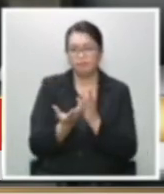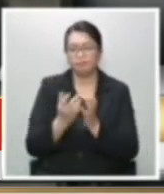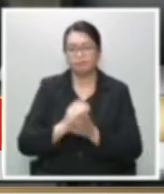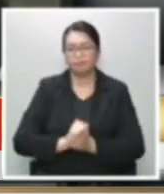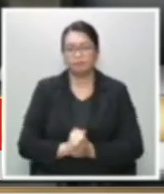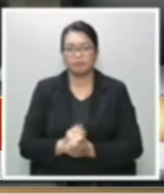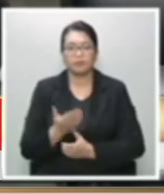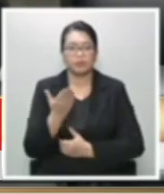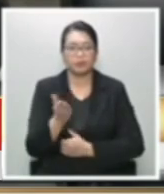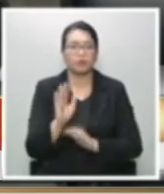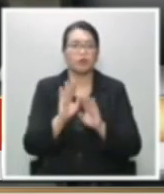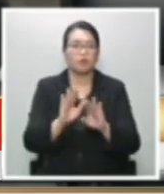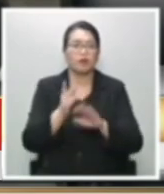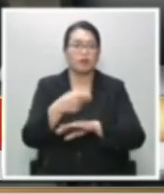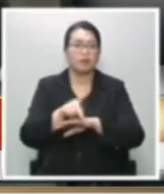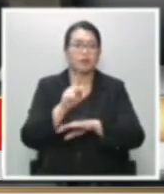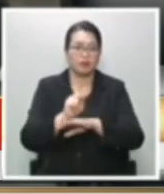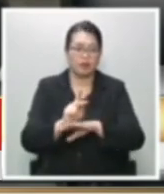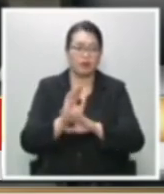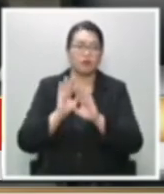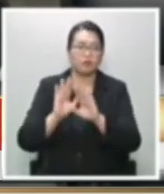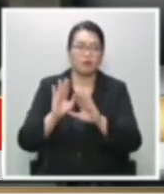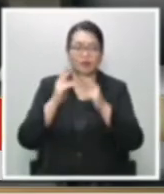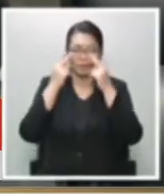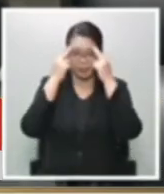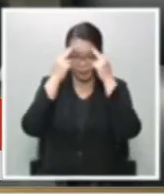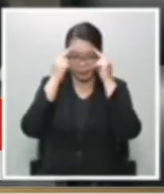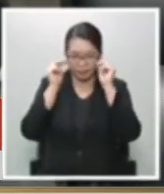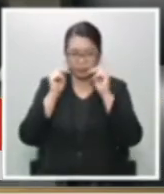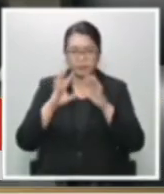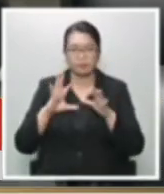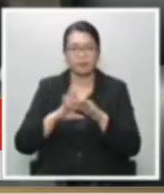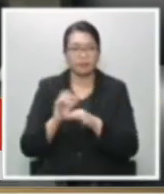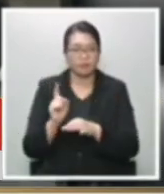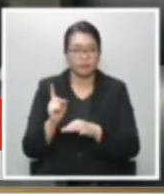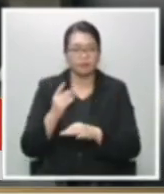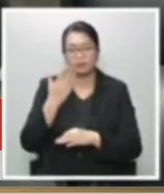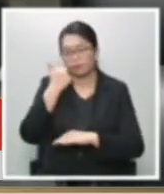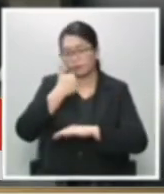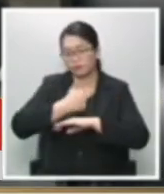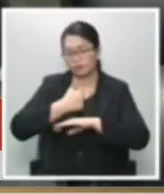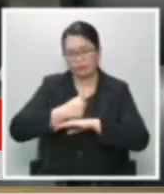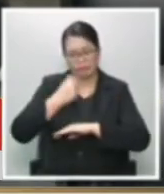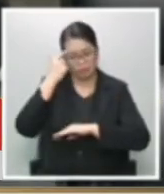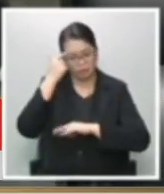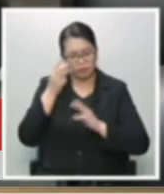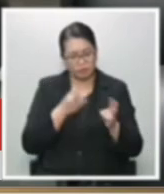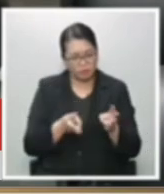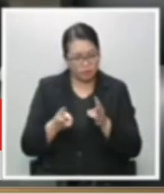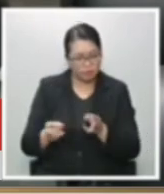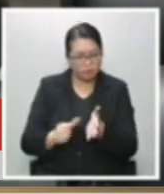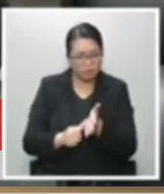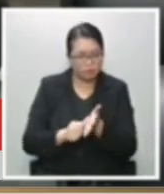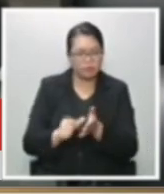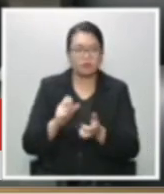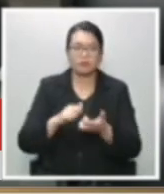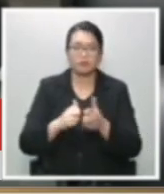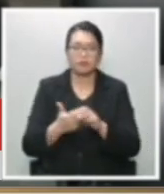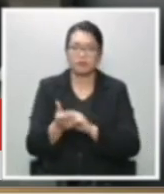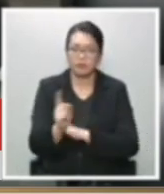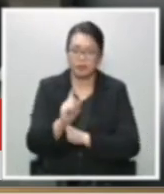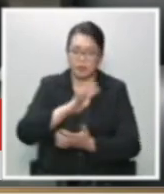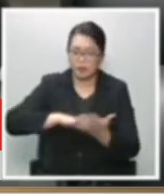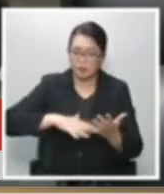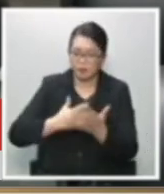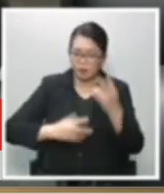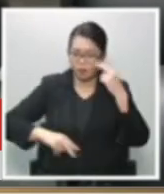งขออนุญาตฝากท่านประธานสภาไปยังท่านนายกรัฐมนตรีในฐานะหัวหน้ารัฐบาลว่าท่านจะทำอย่างไรมีมาตรการอะไรบ้างมีแผนในการ